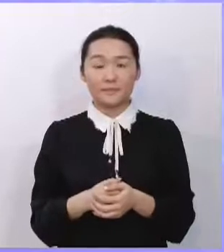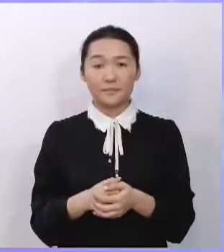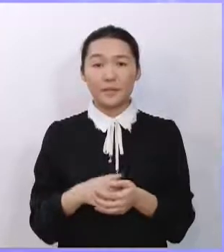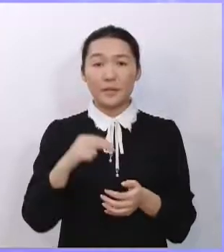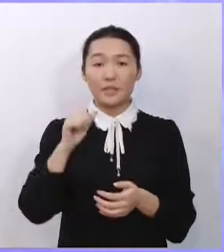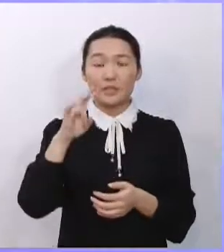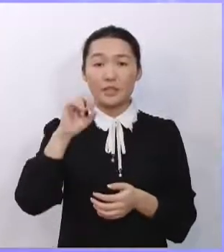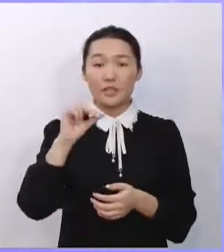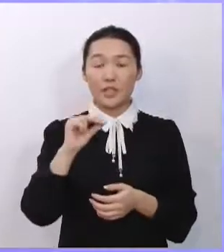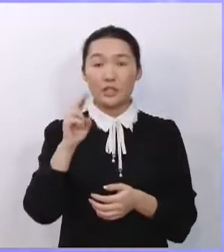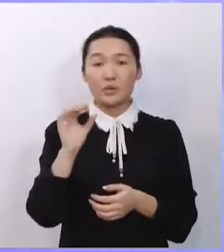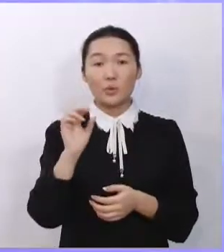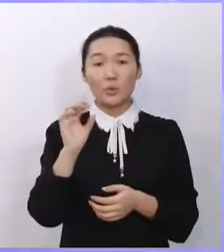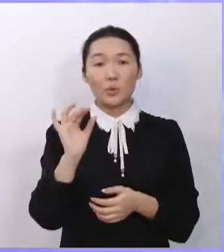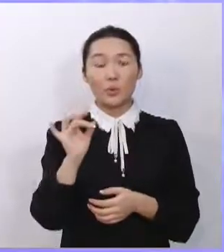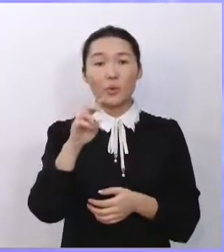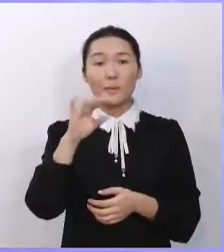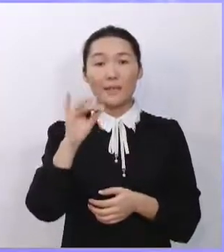Чанач, көгөр, пиала.